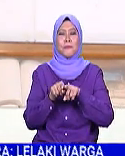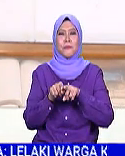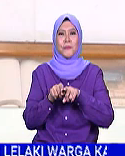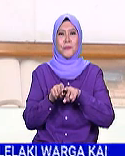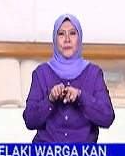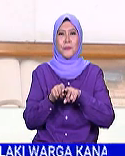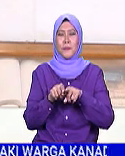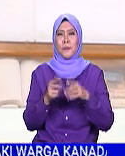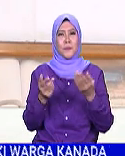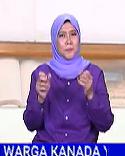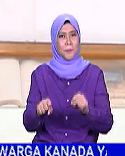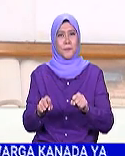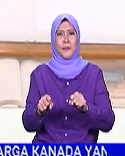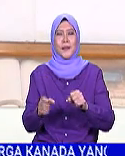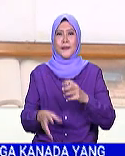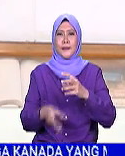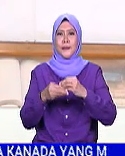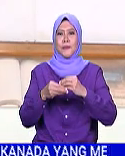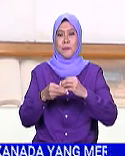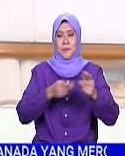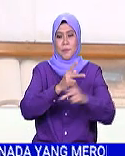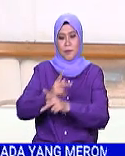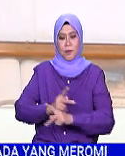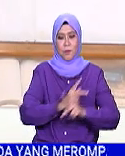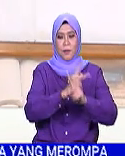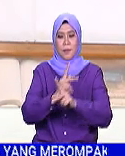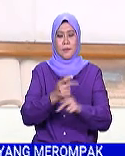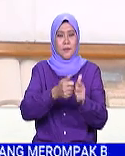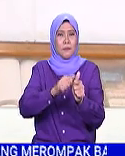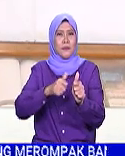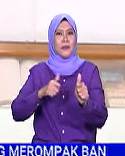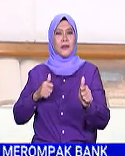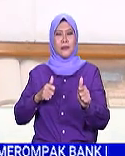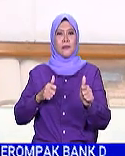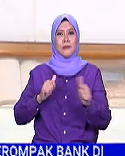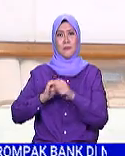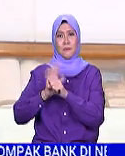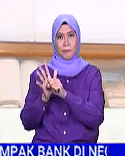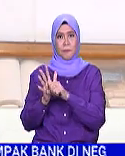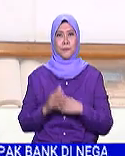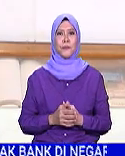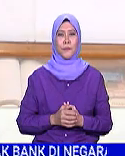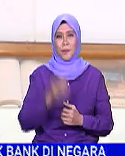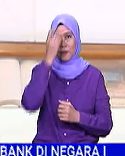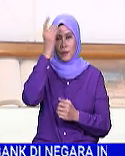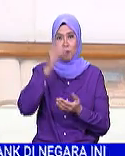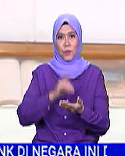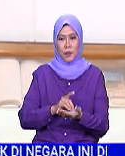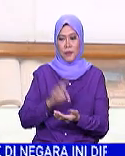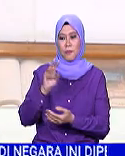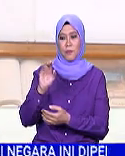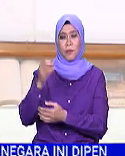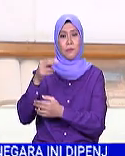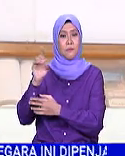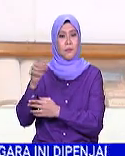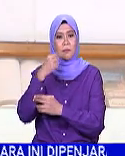meningkatkan lagi kita punya tindakan kau Anda Pencegahan untuk Eko with Dato Dr Muhammad savian